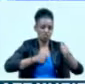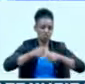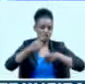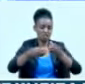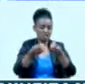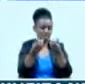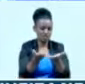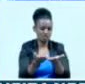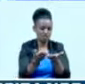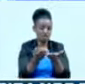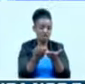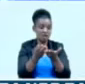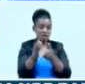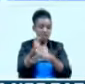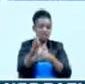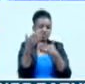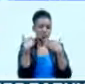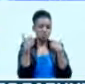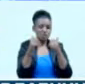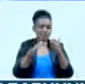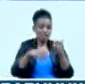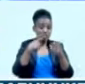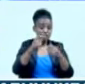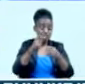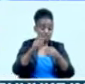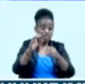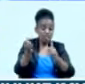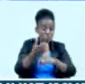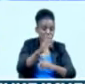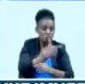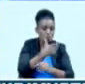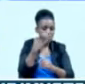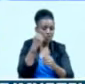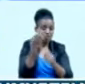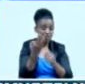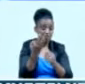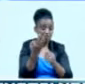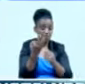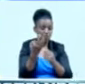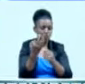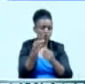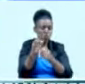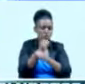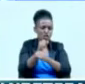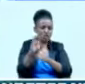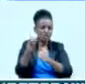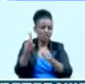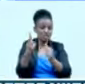ikomeje kubagezaho. Minisitiri w'ubuzima Mukanya yavuze ko urukingo rushobora kuzaboneka mu kwezi kwa gatatu, bityo ubu kwirinda